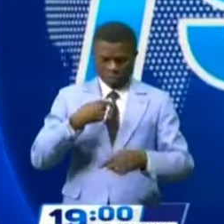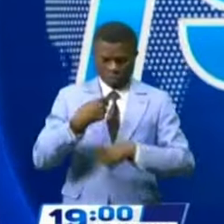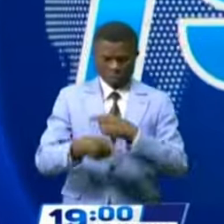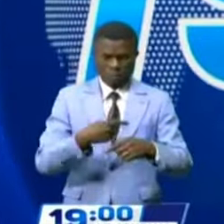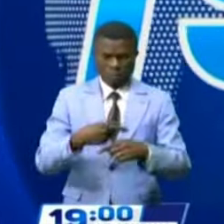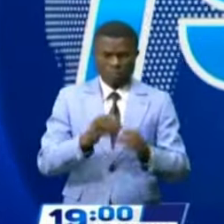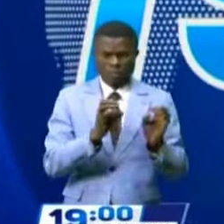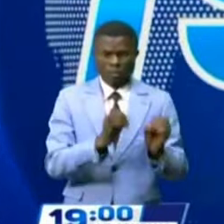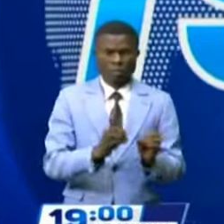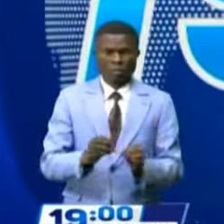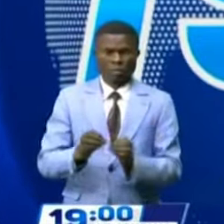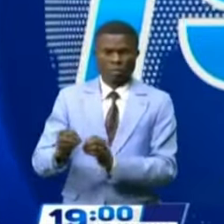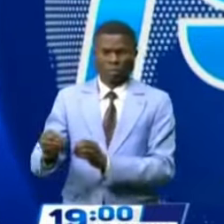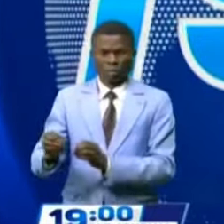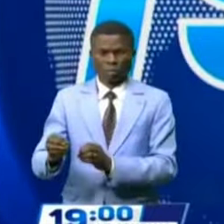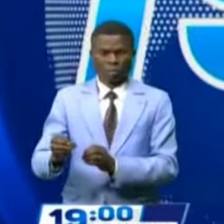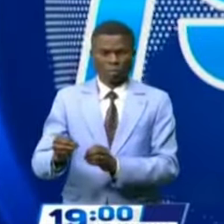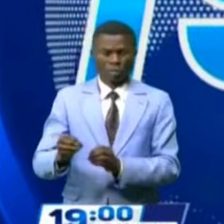Lancement de